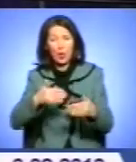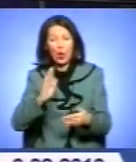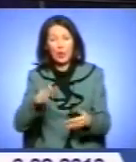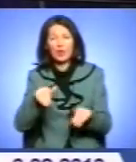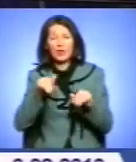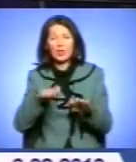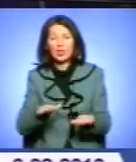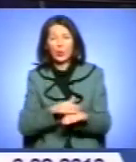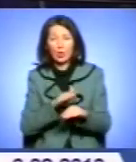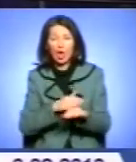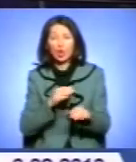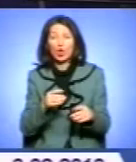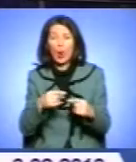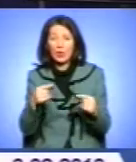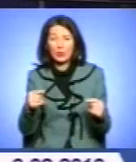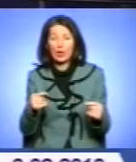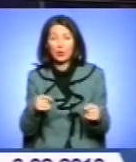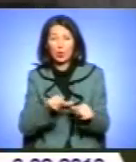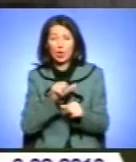аспекту, зокрема торгівлі людьми.